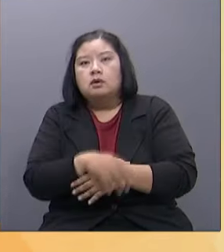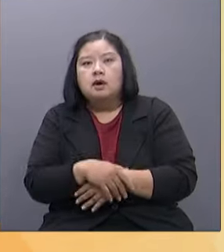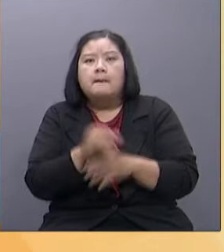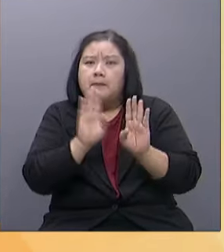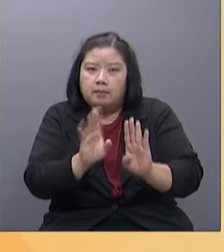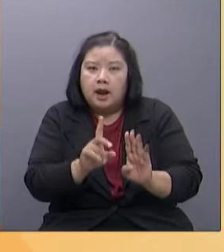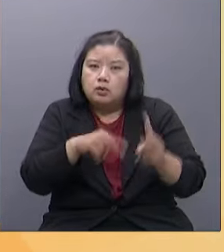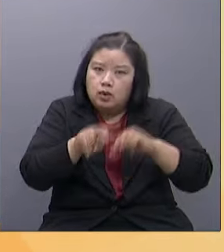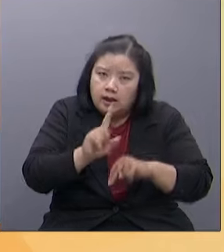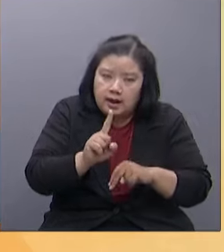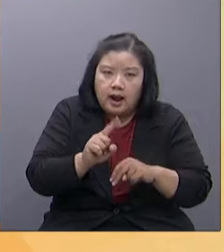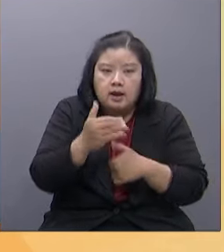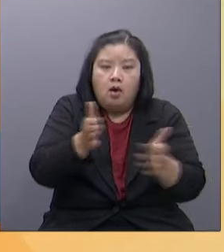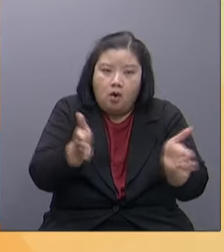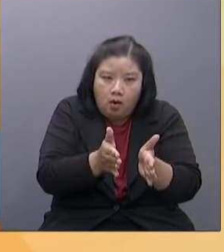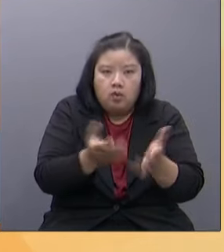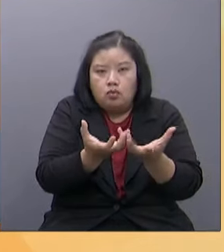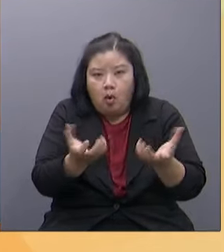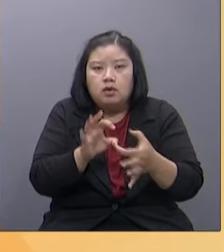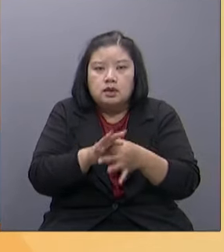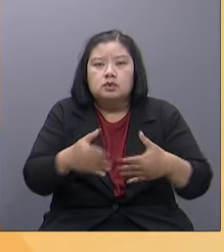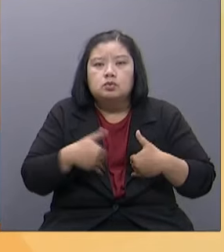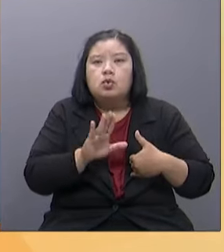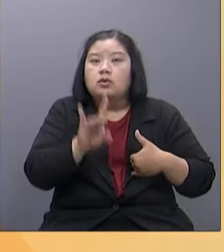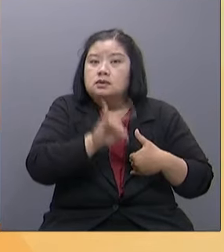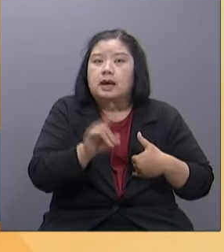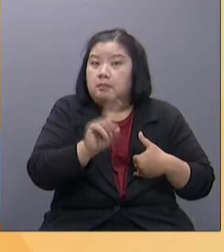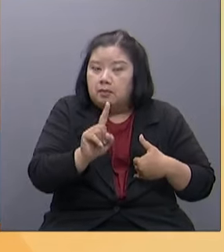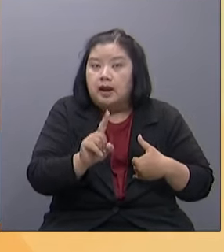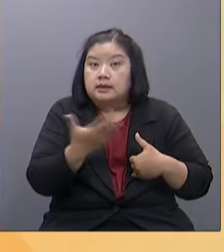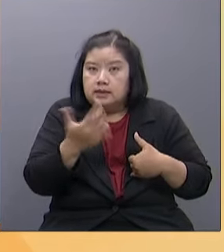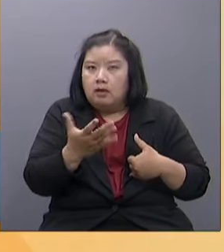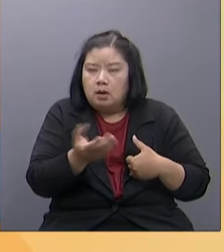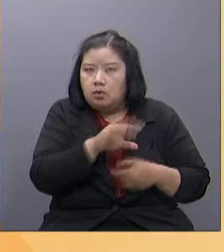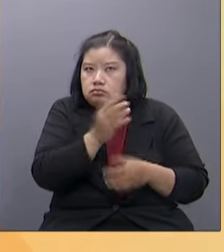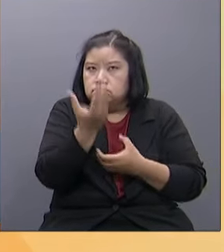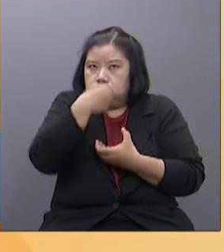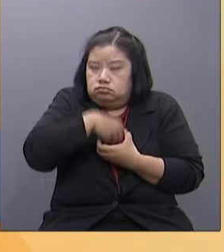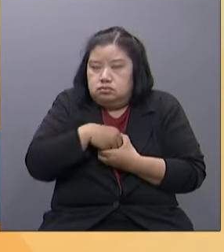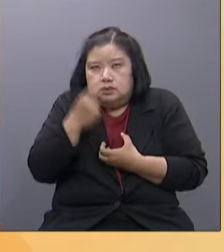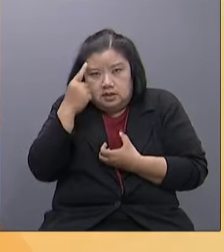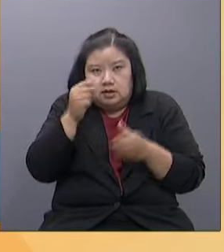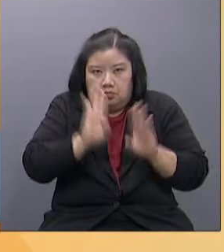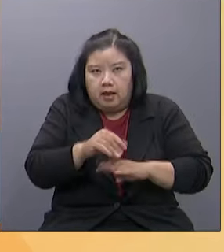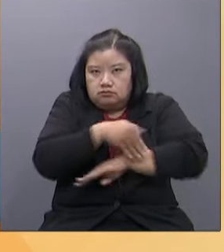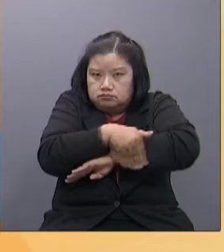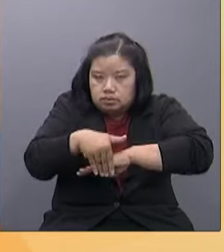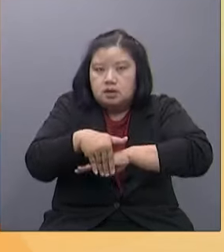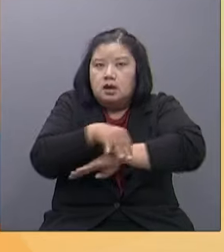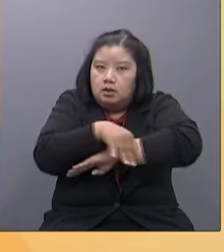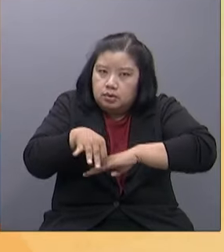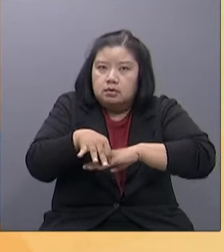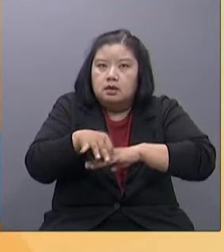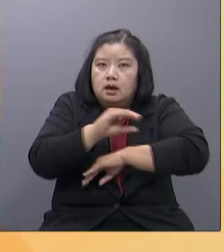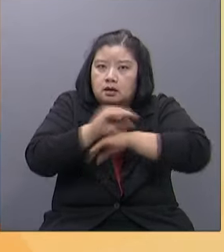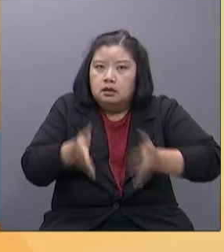ครับมีวัสดุอุปกรณ์อะไรที่ใช้นะครับนะแล้วผมก็เอมาออกแบบนะครับว่าอาคารหลังเนะครับควร